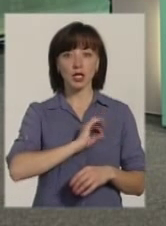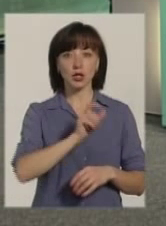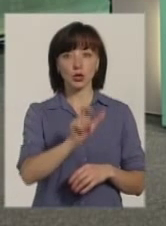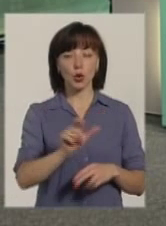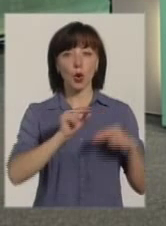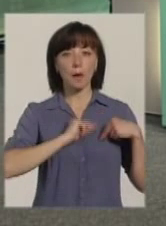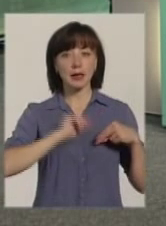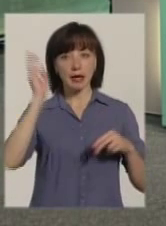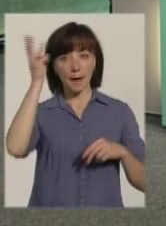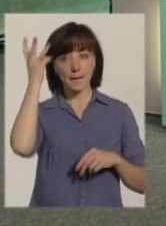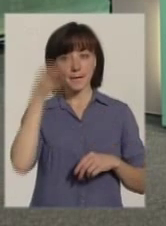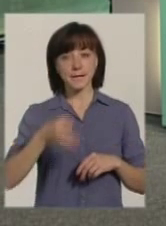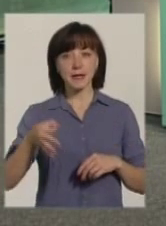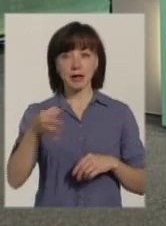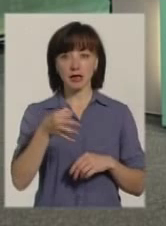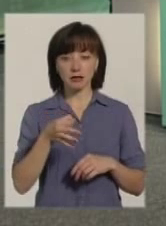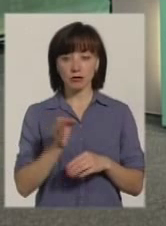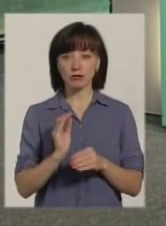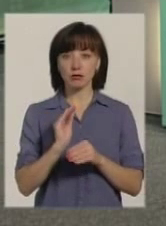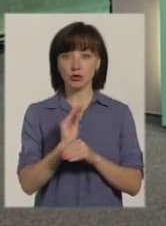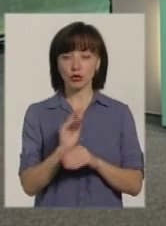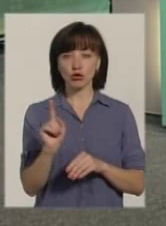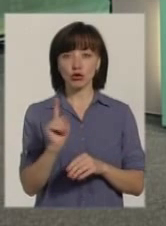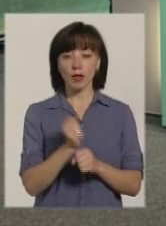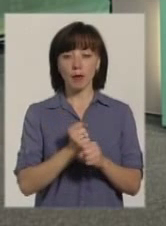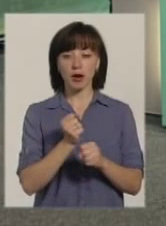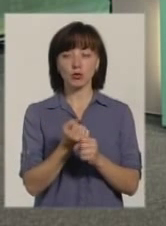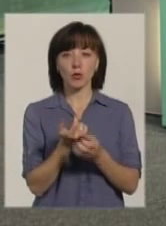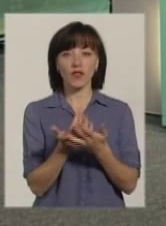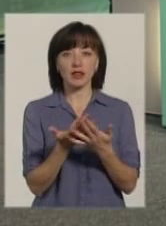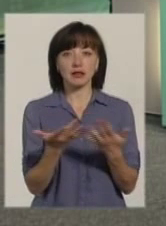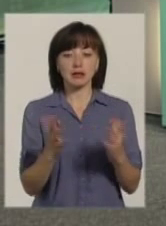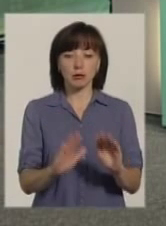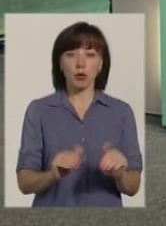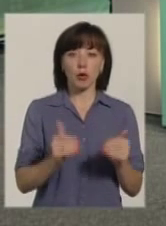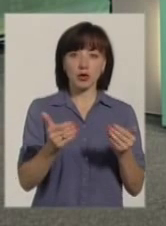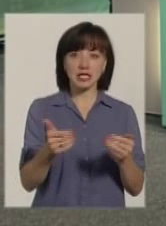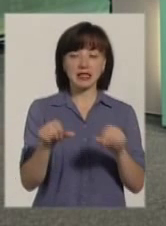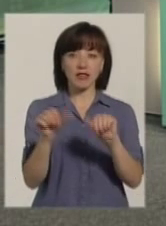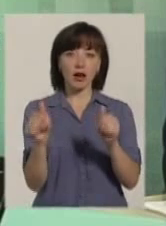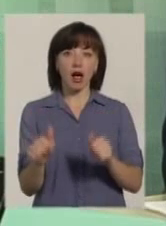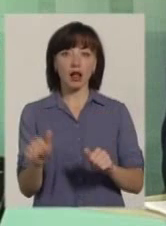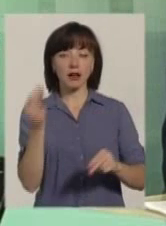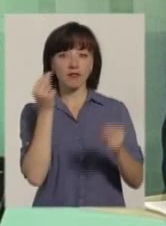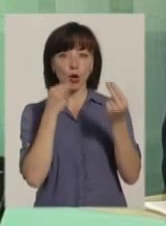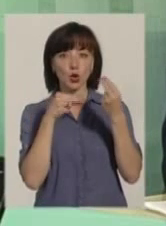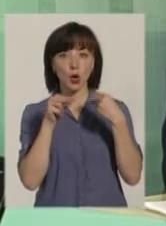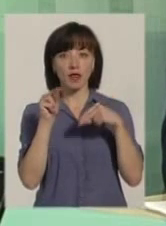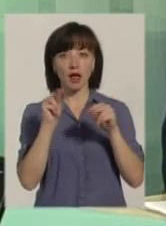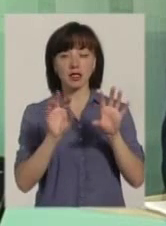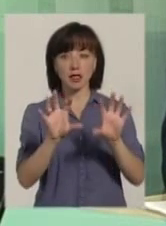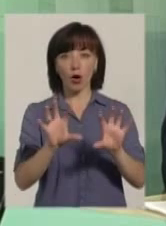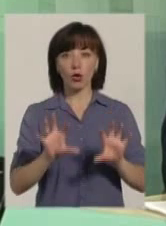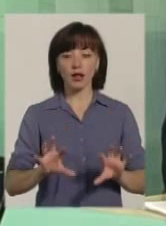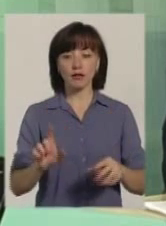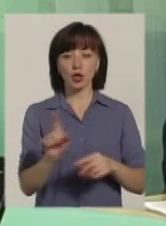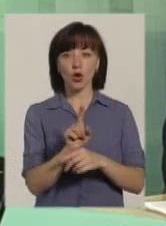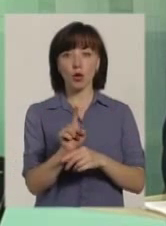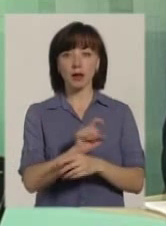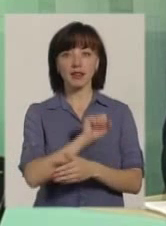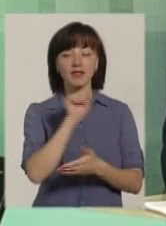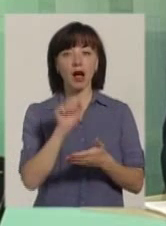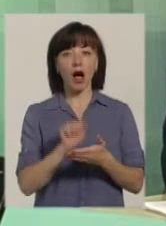того, щоб ми будемо напрацьовувати різні пропозиції, варіанти вдосконалення законодавчих нормативних